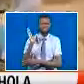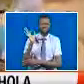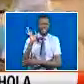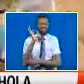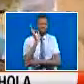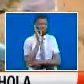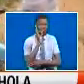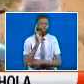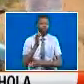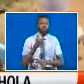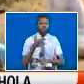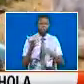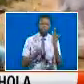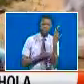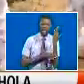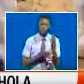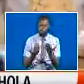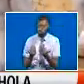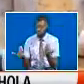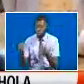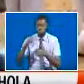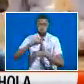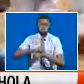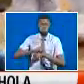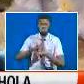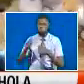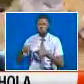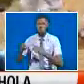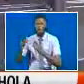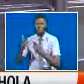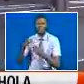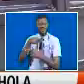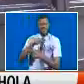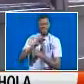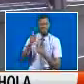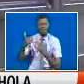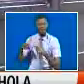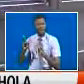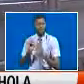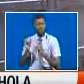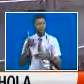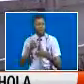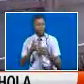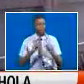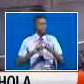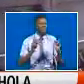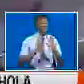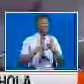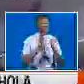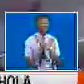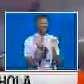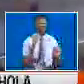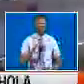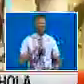na kupuuza mahitaji ya elimu ya watoto. Hata hivyo, aliachiliwa baadaye. Anajopigana nacho mkijuu.